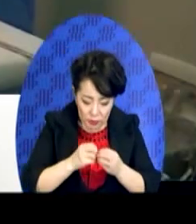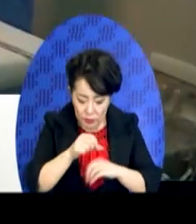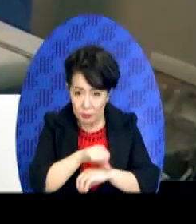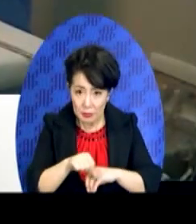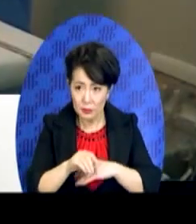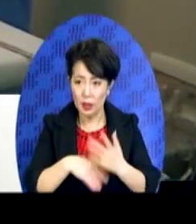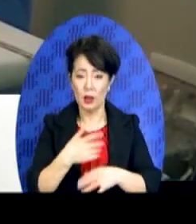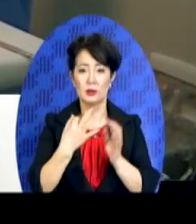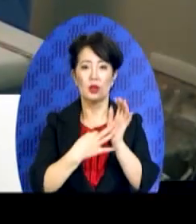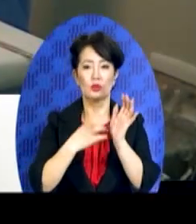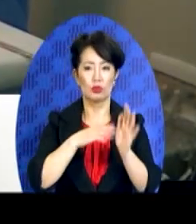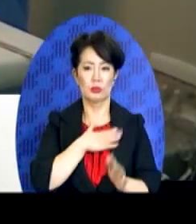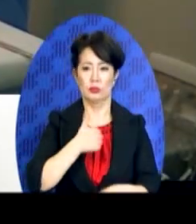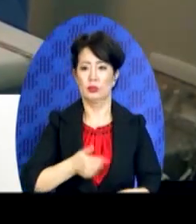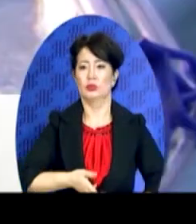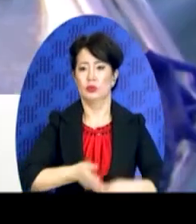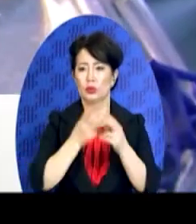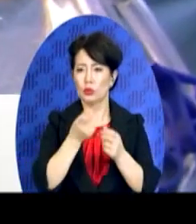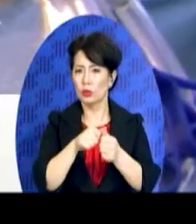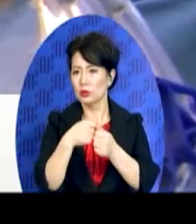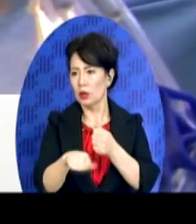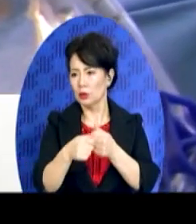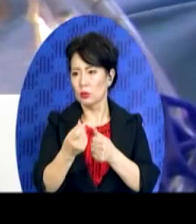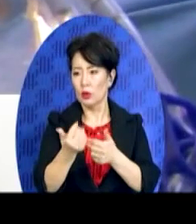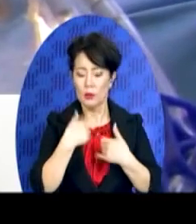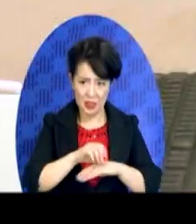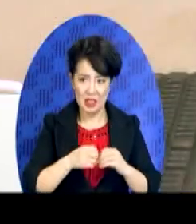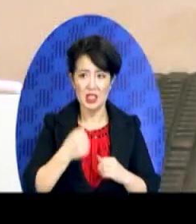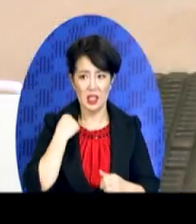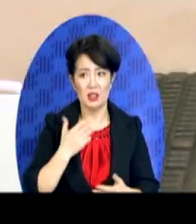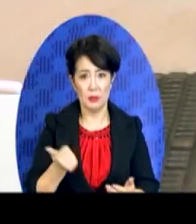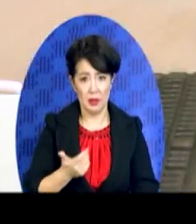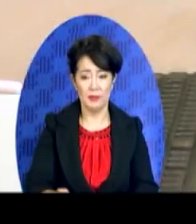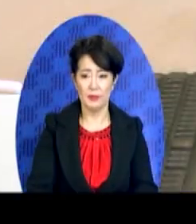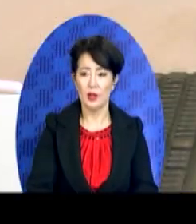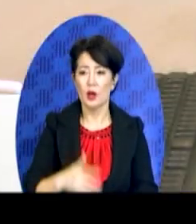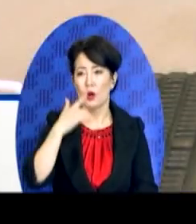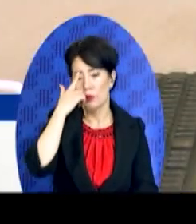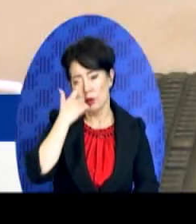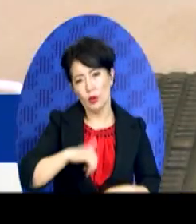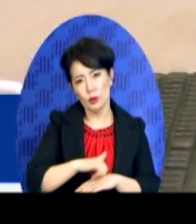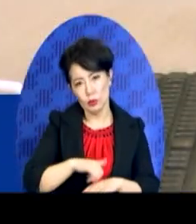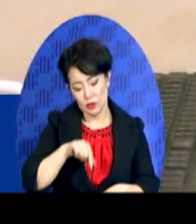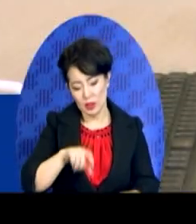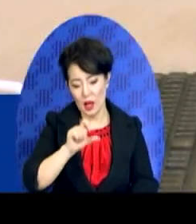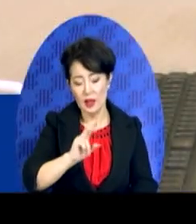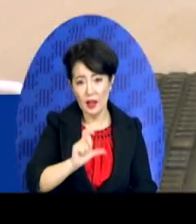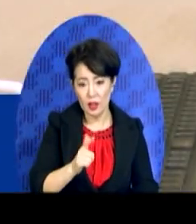энэ төрлийн мэс заслын өртөгт зарцуулах хөрөнгийг эх орондоо үлдээж чаджээ. Монгол дэлгэр шилжүүлэн суулгах эмчилгээг